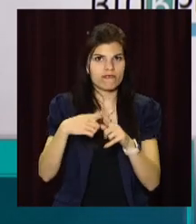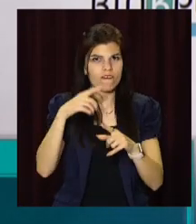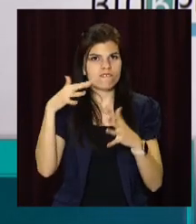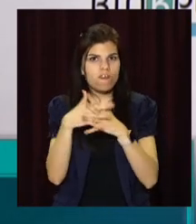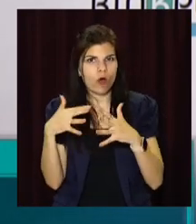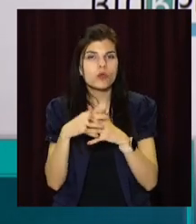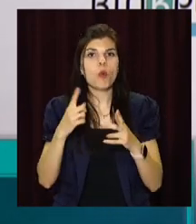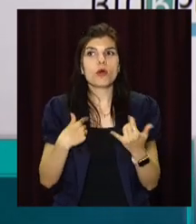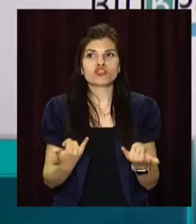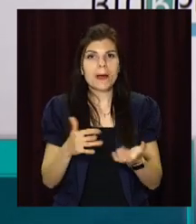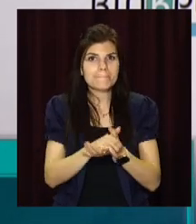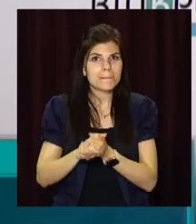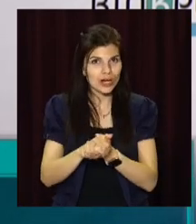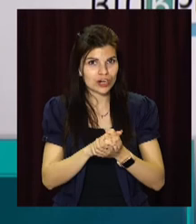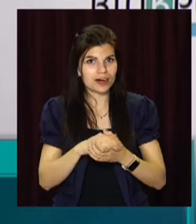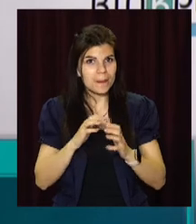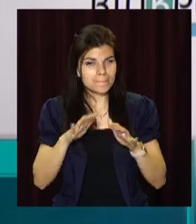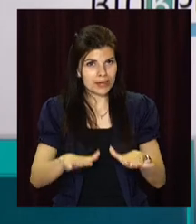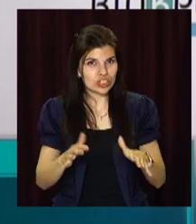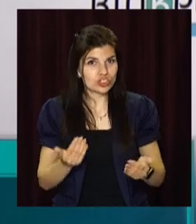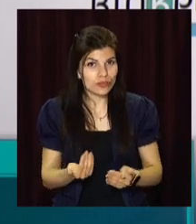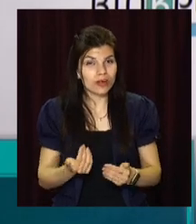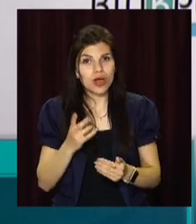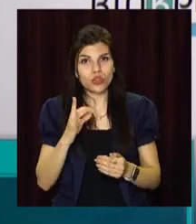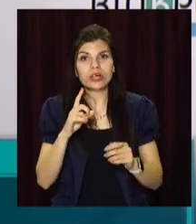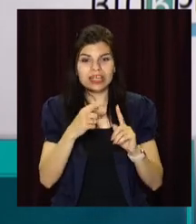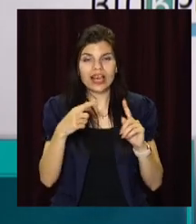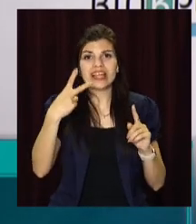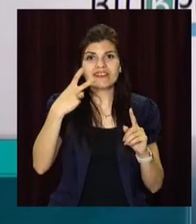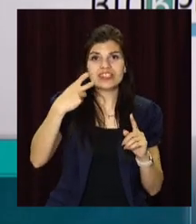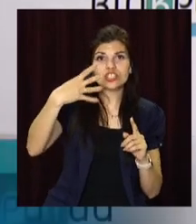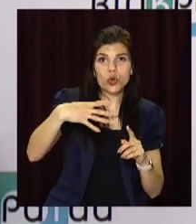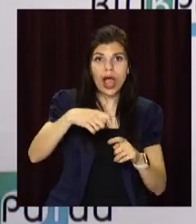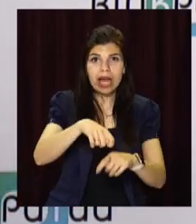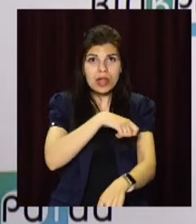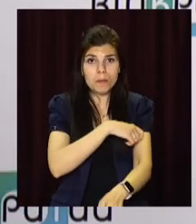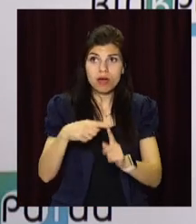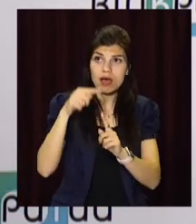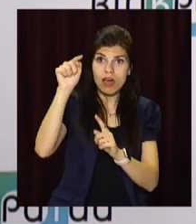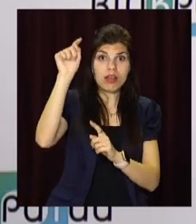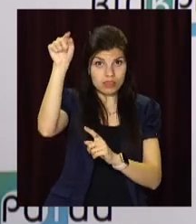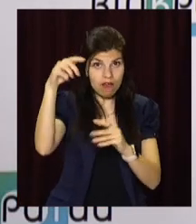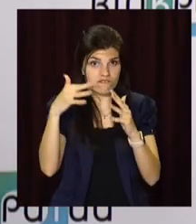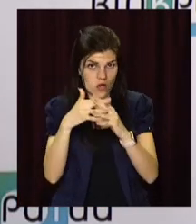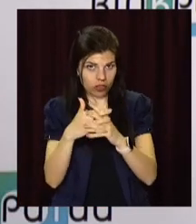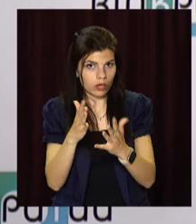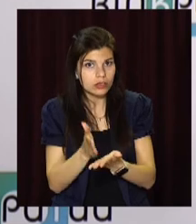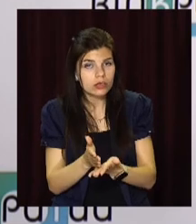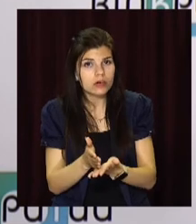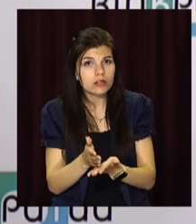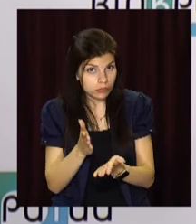з вами в мирному місті, але за 240 кілометрів звідси йде війна. І